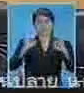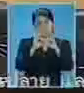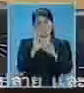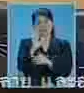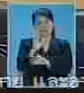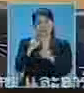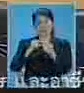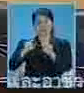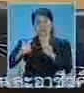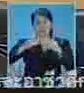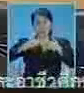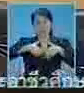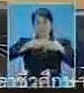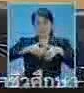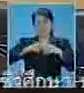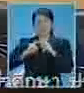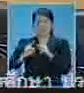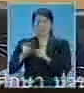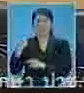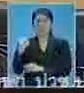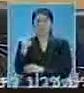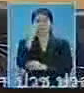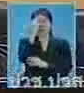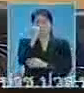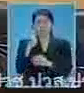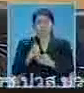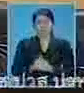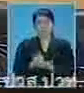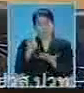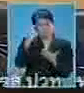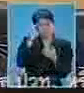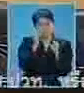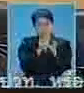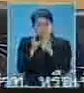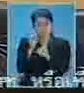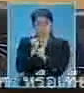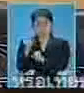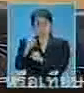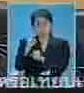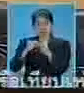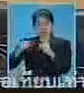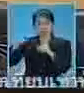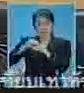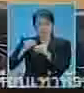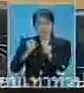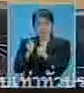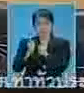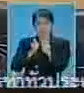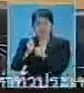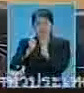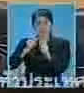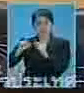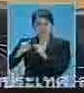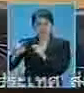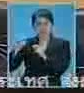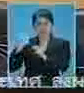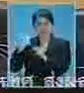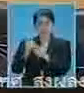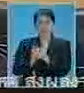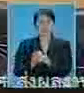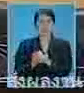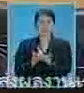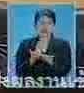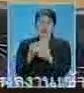การก็คือเขาต้องยกระดับขีดความสามารถในการแข่งขันทางด้านอื่นๆเพื่อมาชดเชยและนี่ก็คือการพัฒน